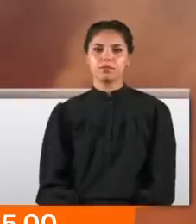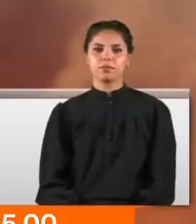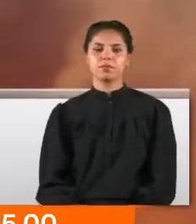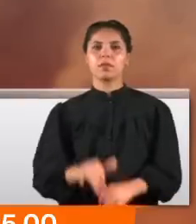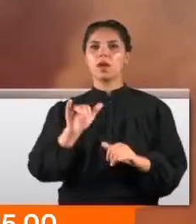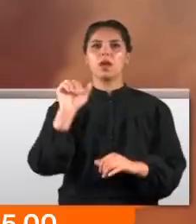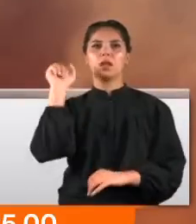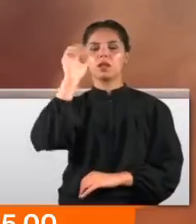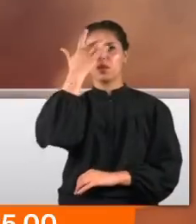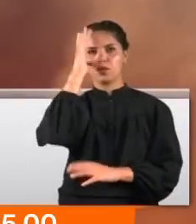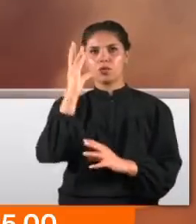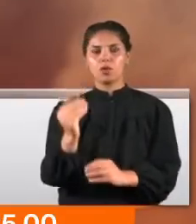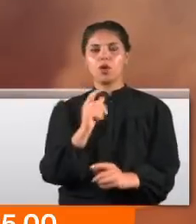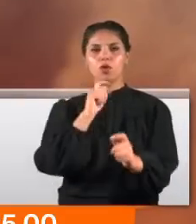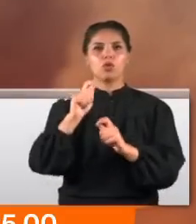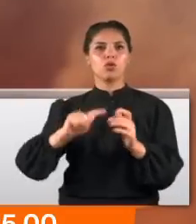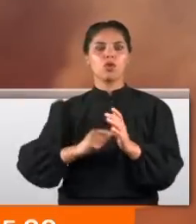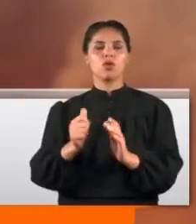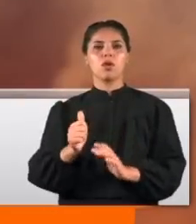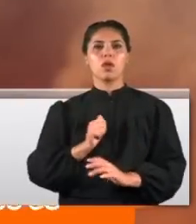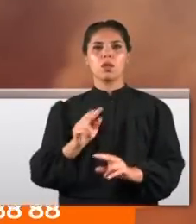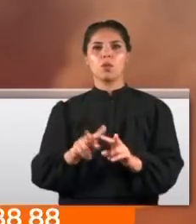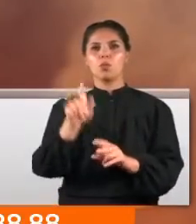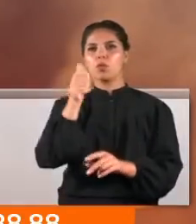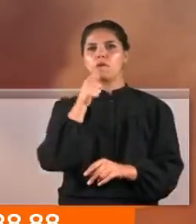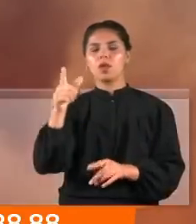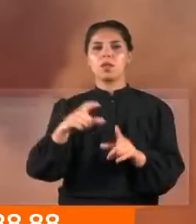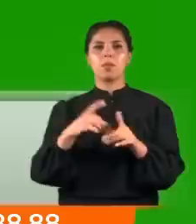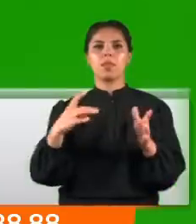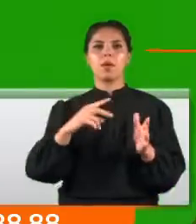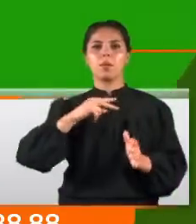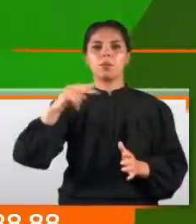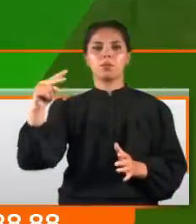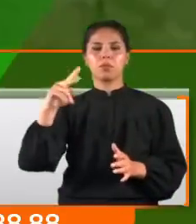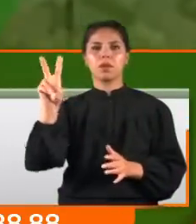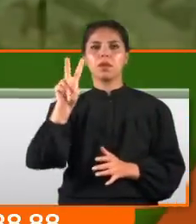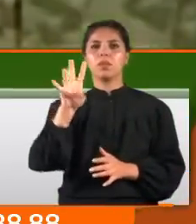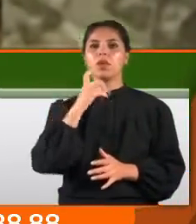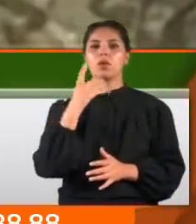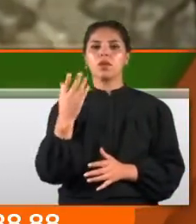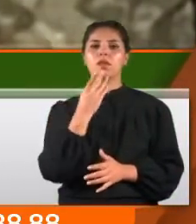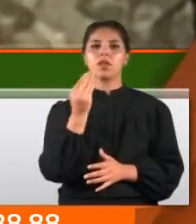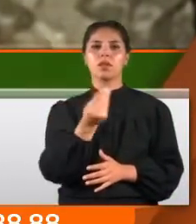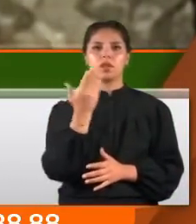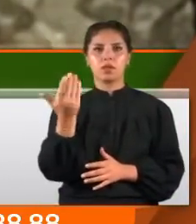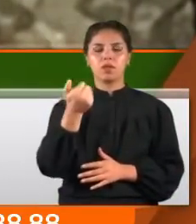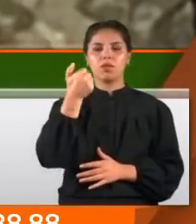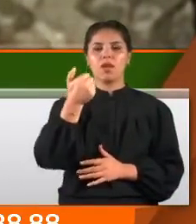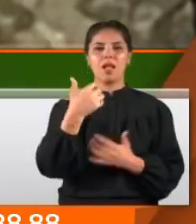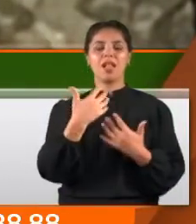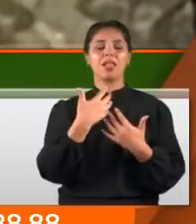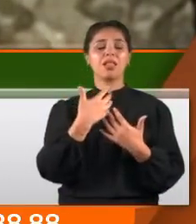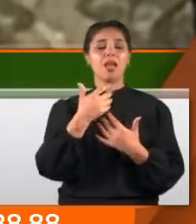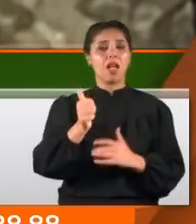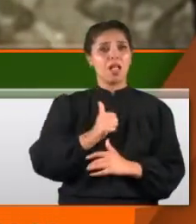Aynı saldırıda şehit düşen sözleşmeli er Mahmut Üçdağ ise Diyarbakırlıydı. Henüz 24 yaşındaydı. 6 kahramanın